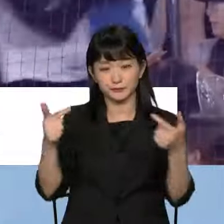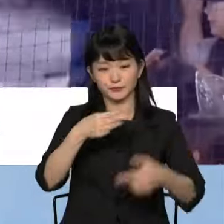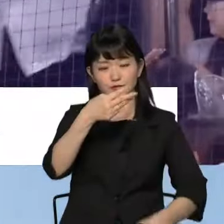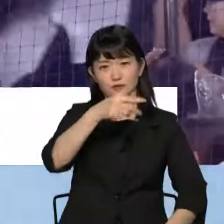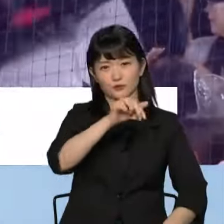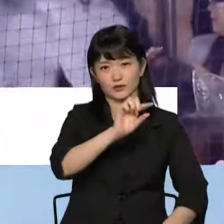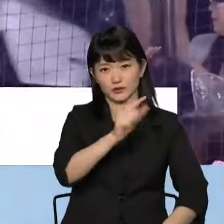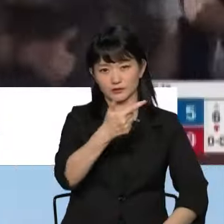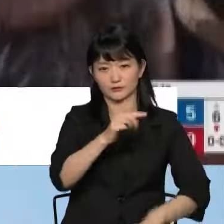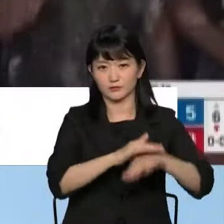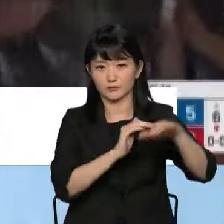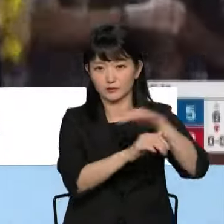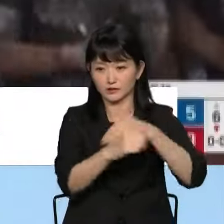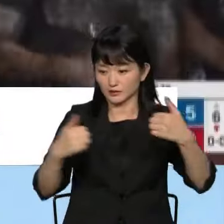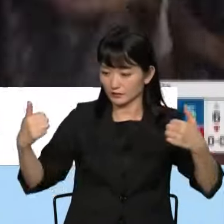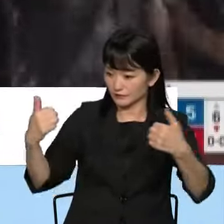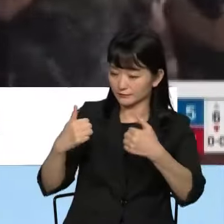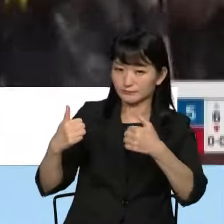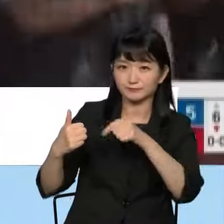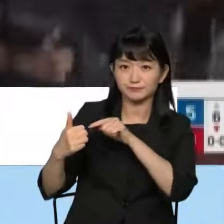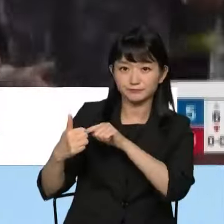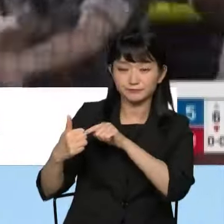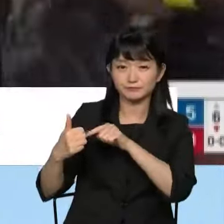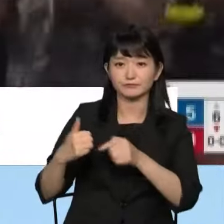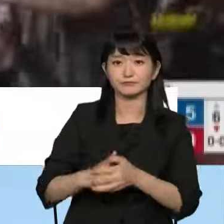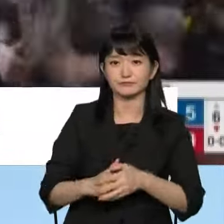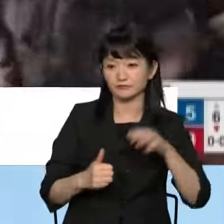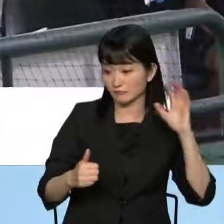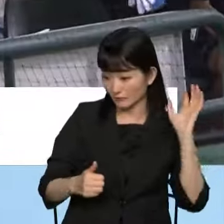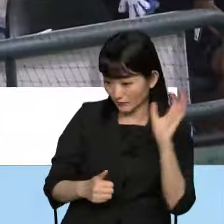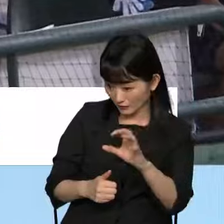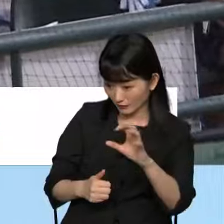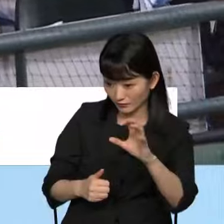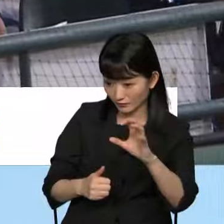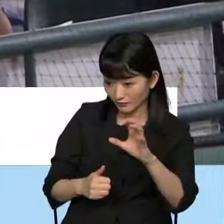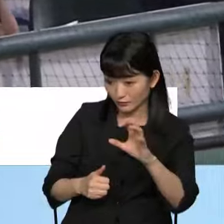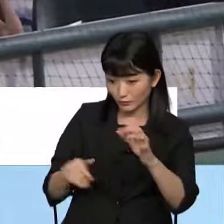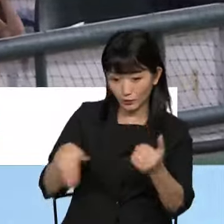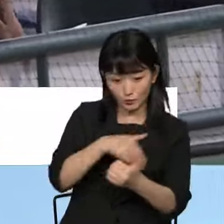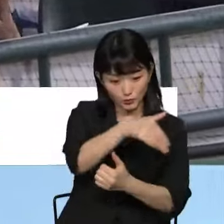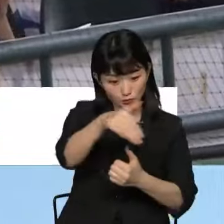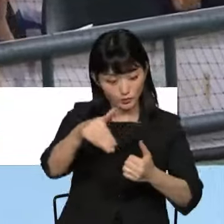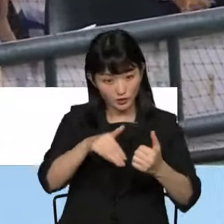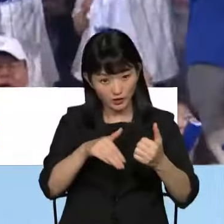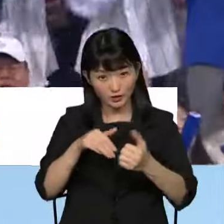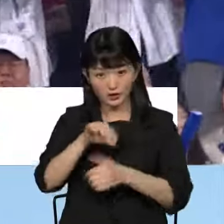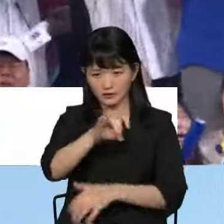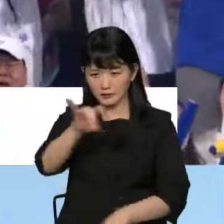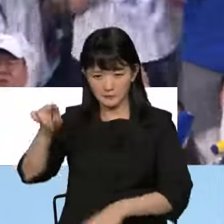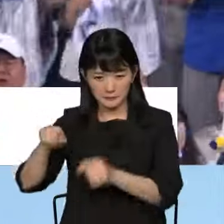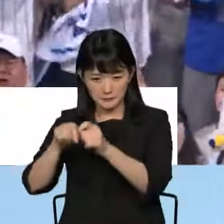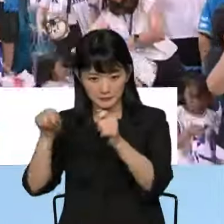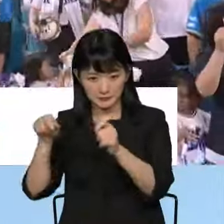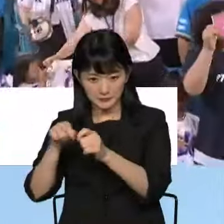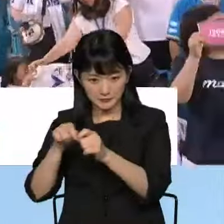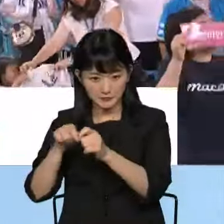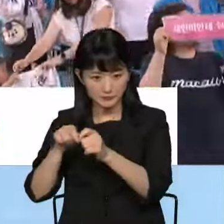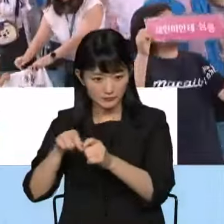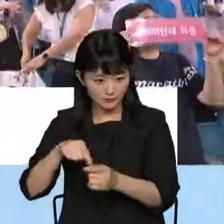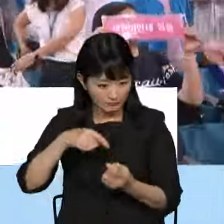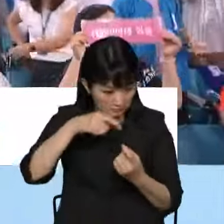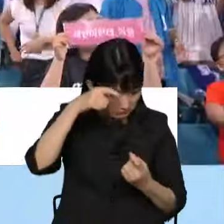또 상대 팀과 이 맞물려서 이 던지는 그런 이 상황들을 각 팀의 이 팬들께서 직접 눈으로 보고자